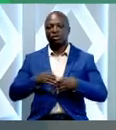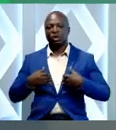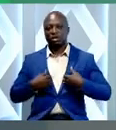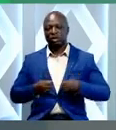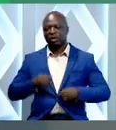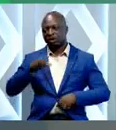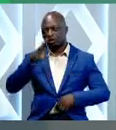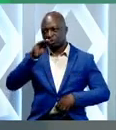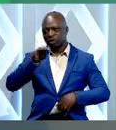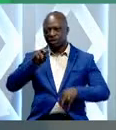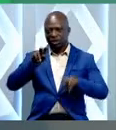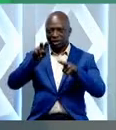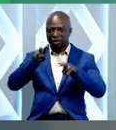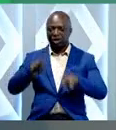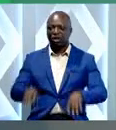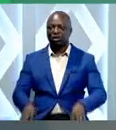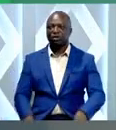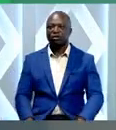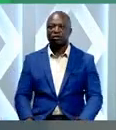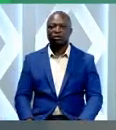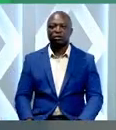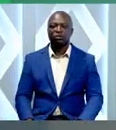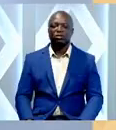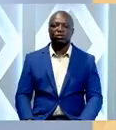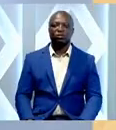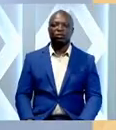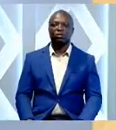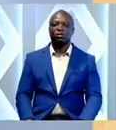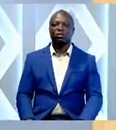humaine. Clarisse Atiklet.